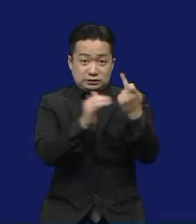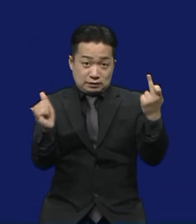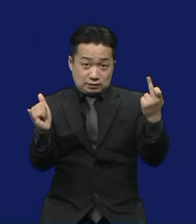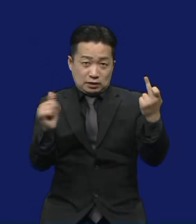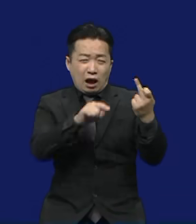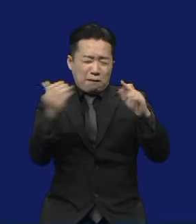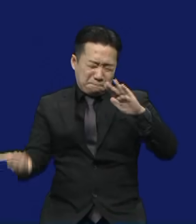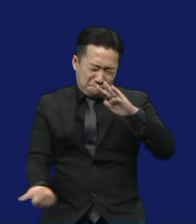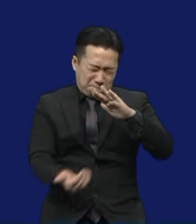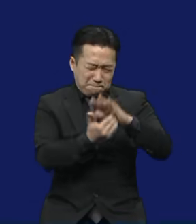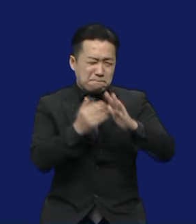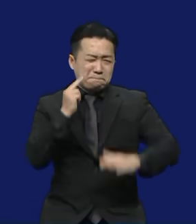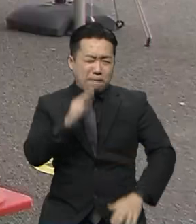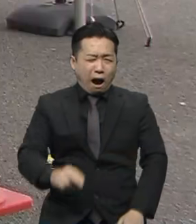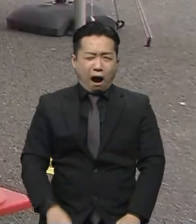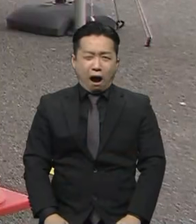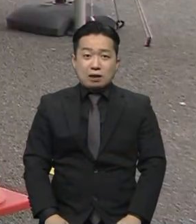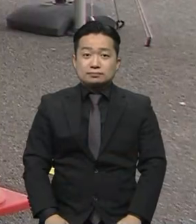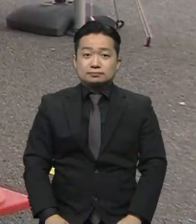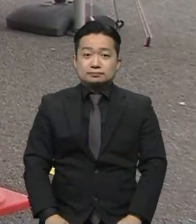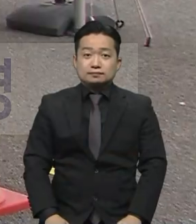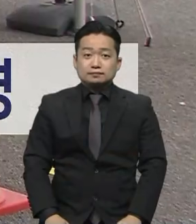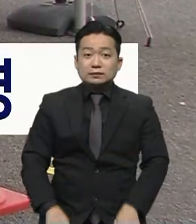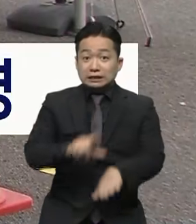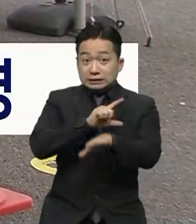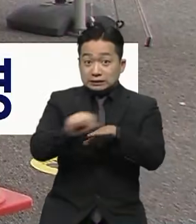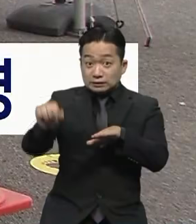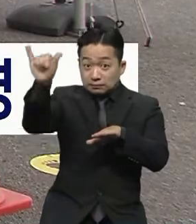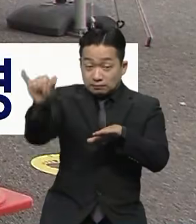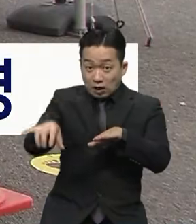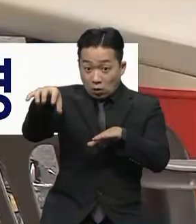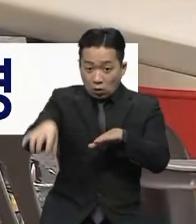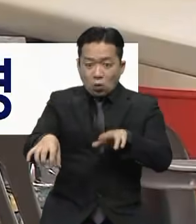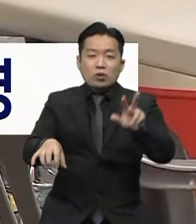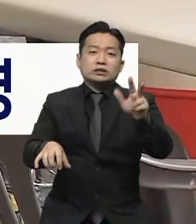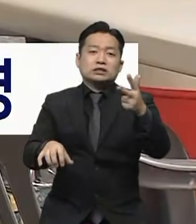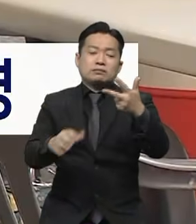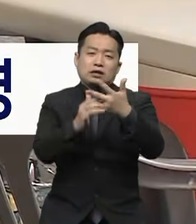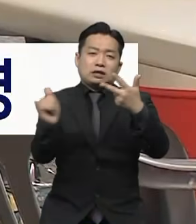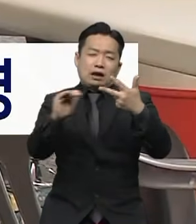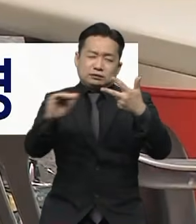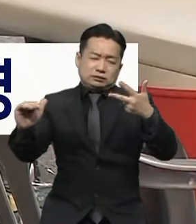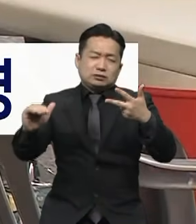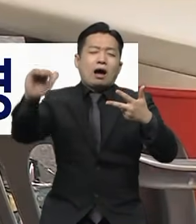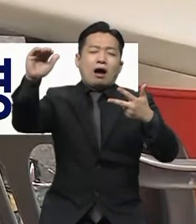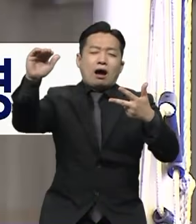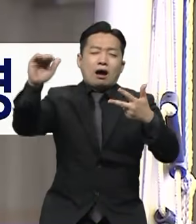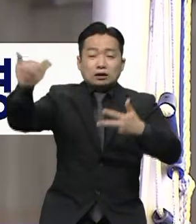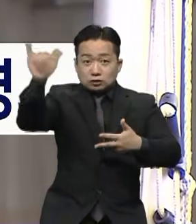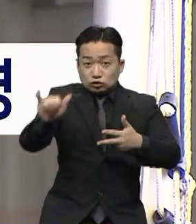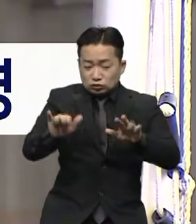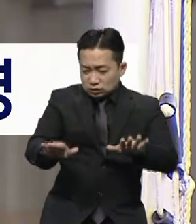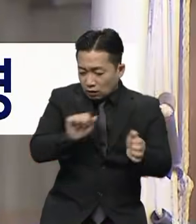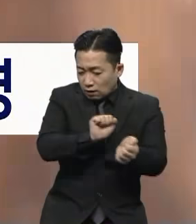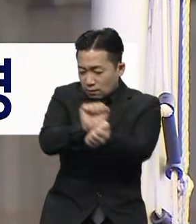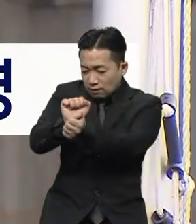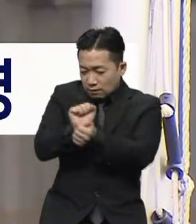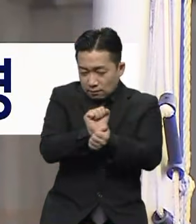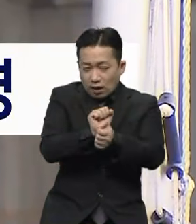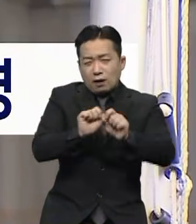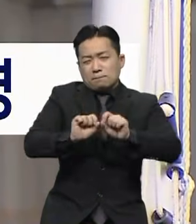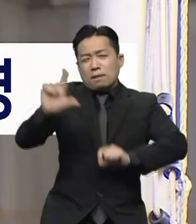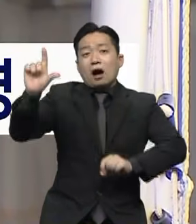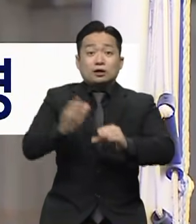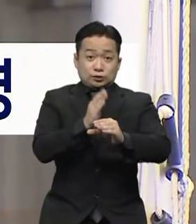역시 최다를 기록했습니다. 비수도권도 700명대를 다시 넘기며 전국적 확산 양상을 보이고